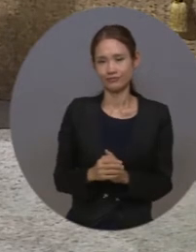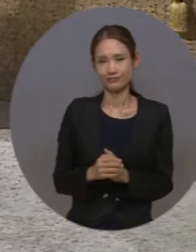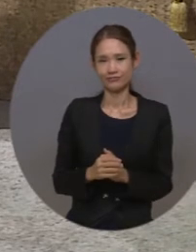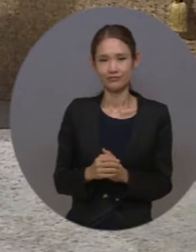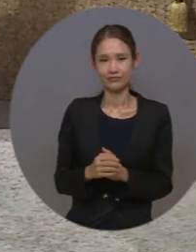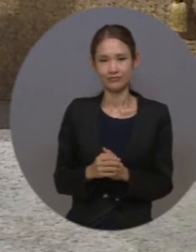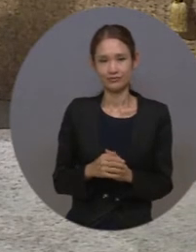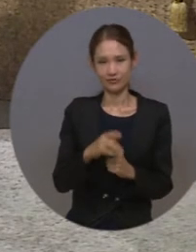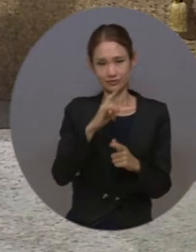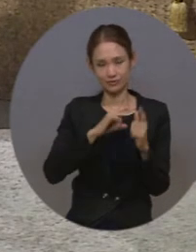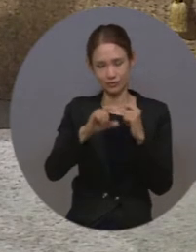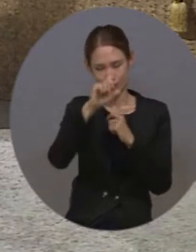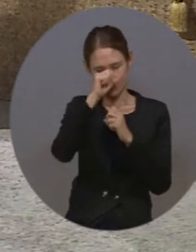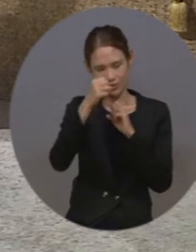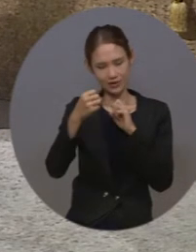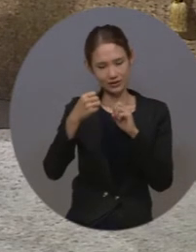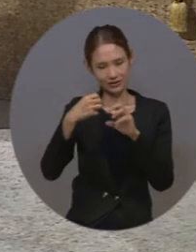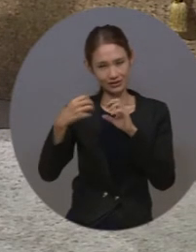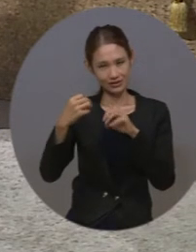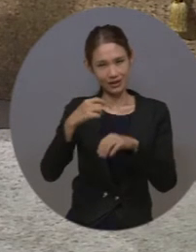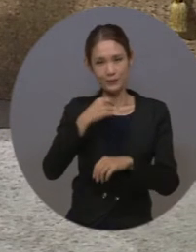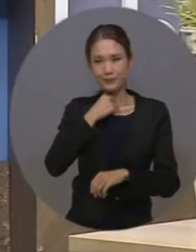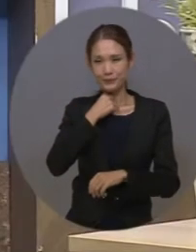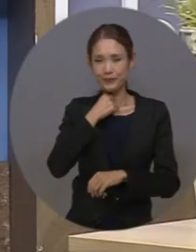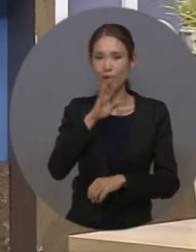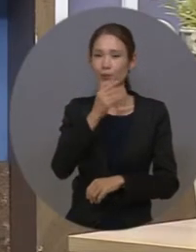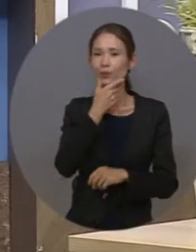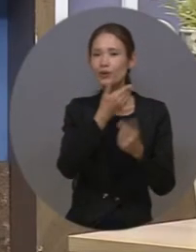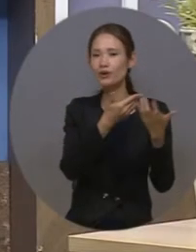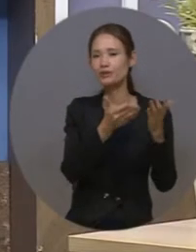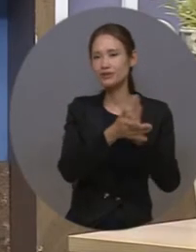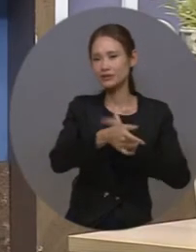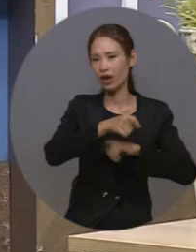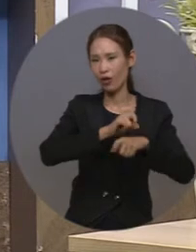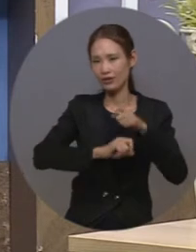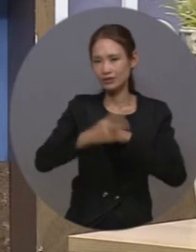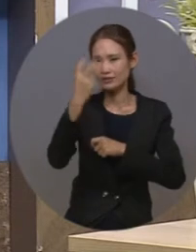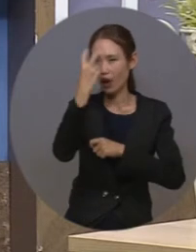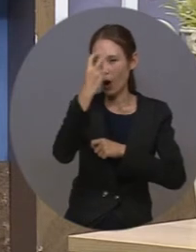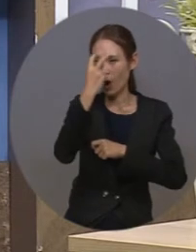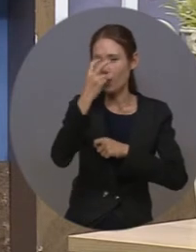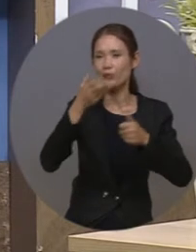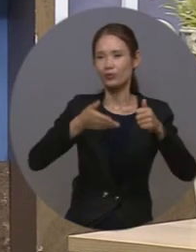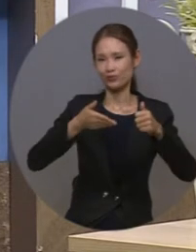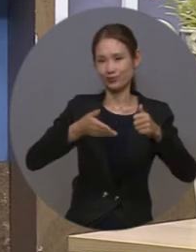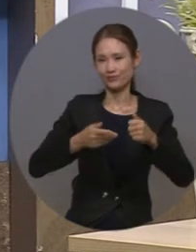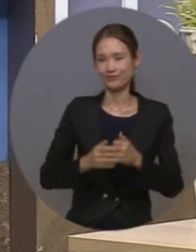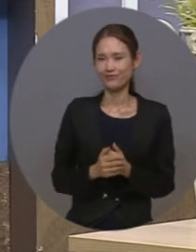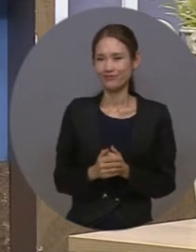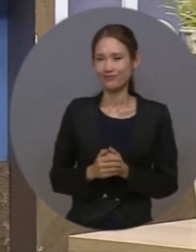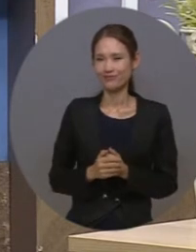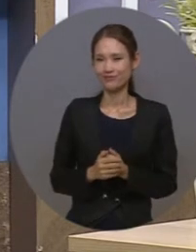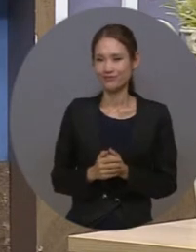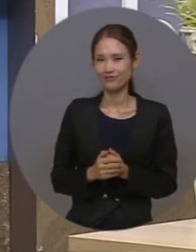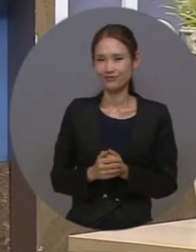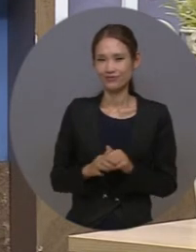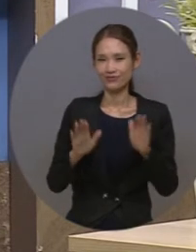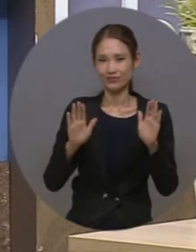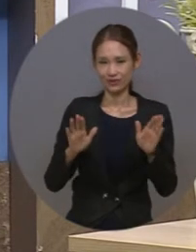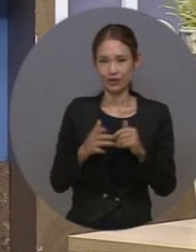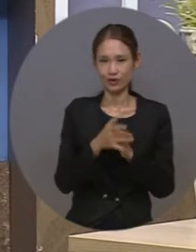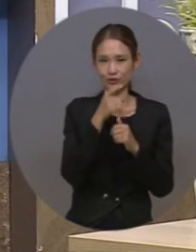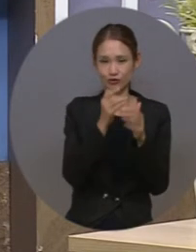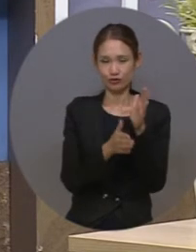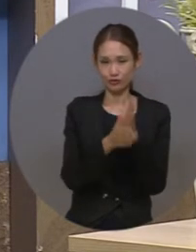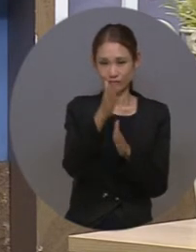좀 좋은 응답이 왔으면 네, 좋겠네요. 네, 보건복지부에서 적극 검토해 주시기 바랍니다. 네. 네. 그리고 이제 또 현재